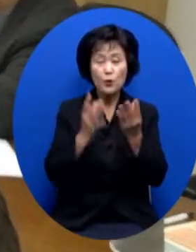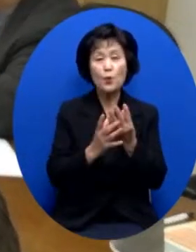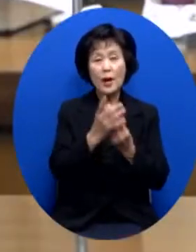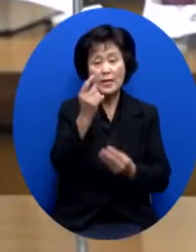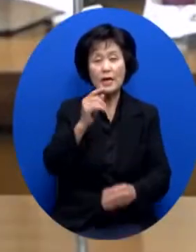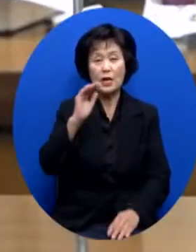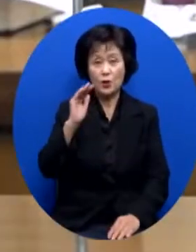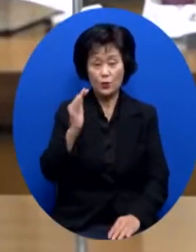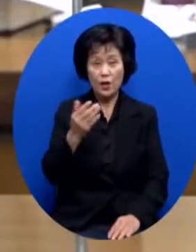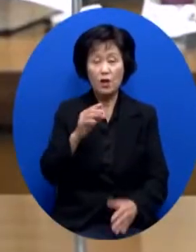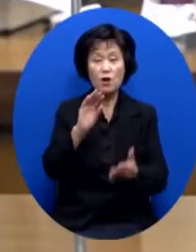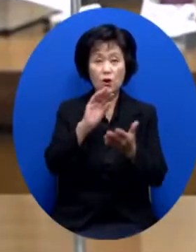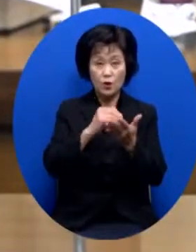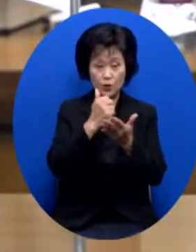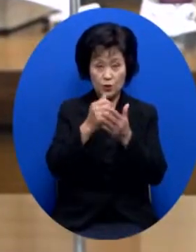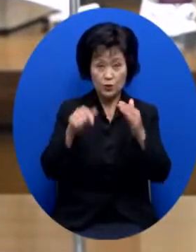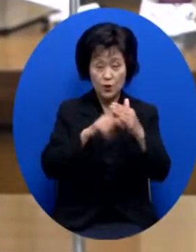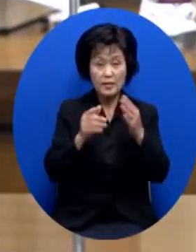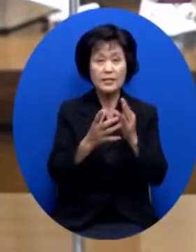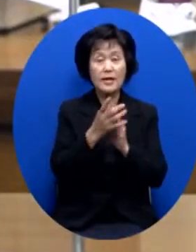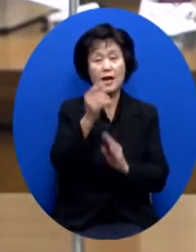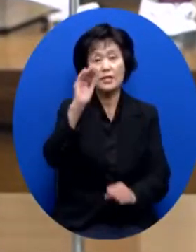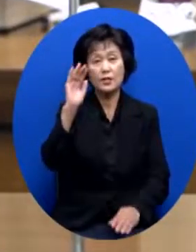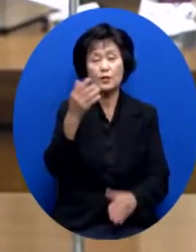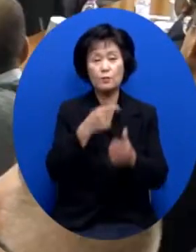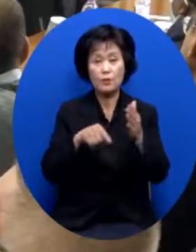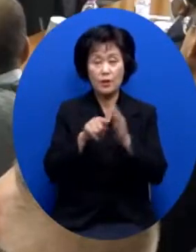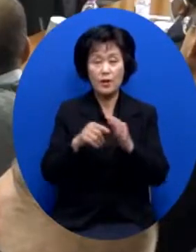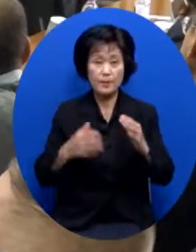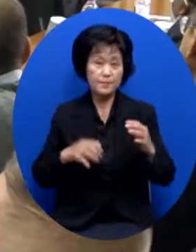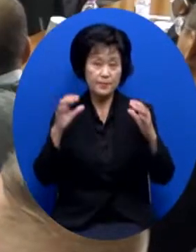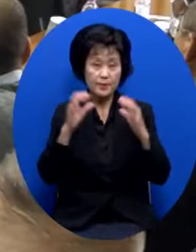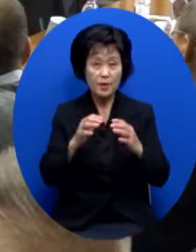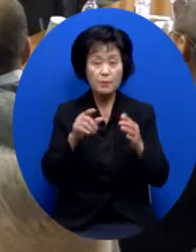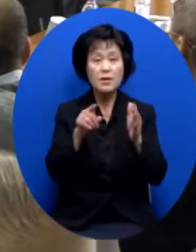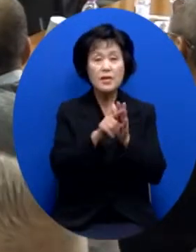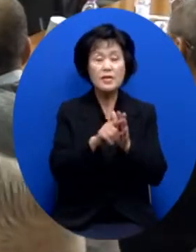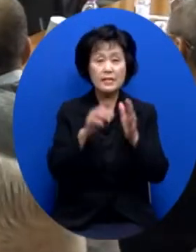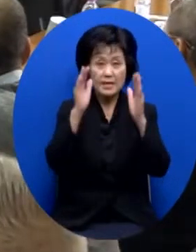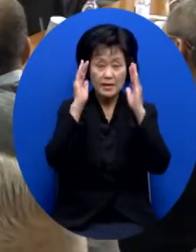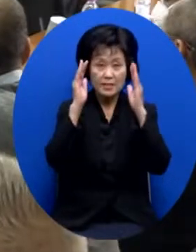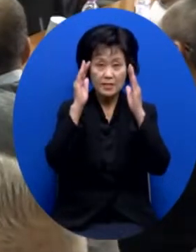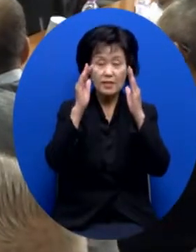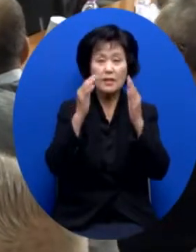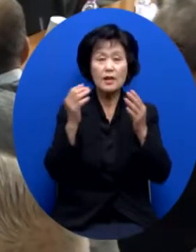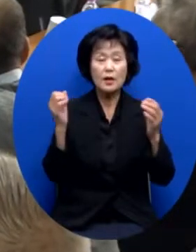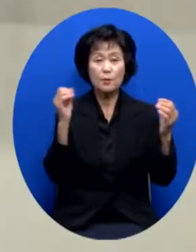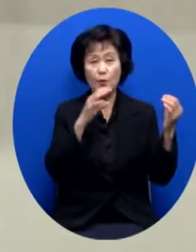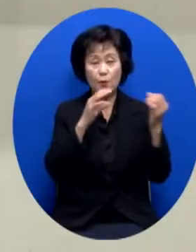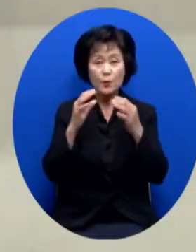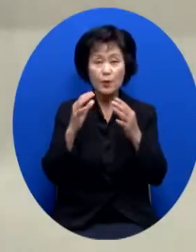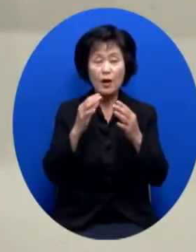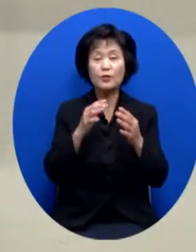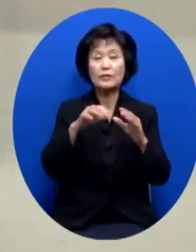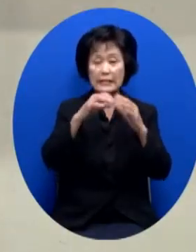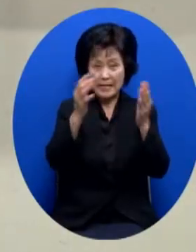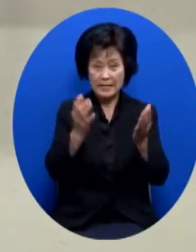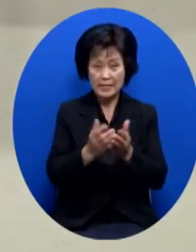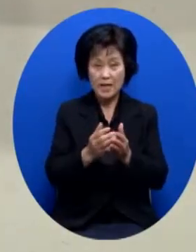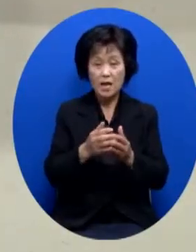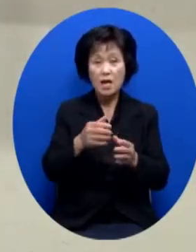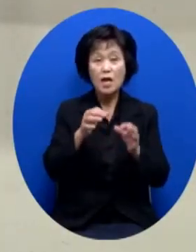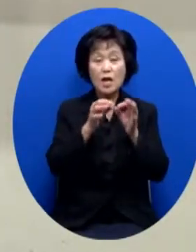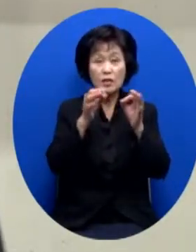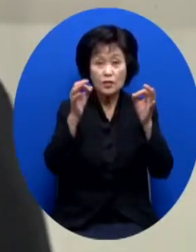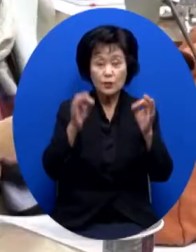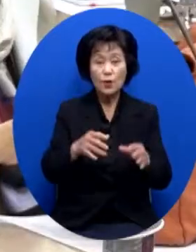지도자들이 그리스도 안에서 하나됨을 위해 협력하고 신학적 대화를 나누는 단체입니다. 그동안 미국을